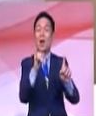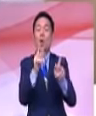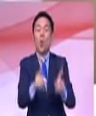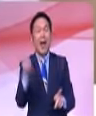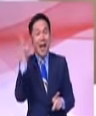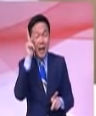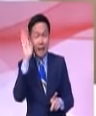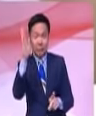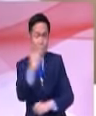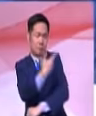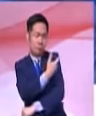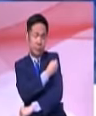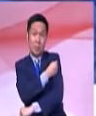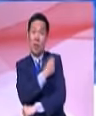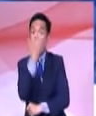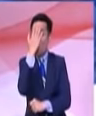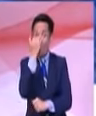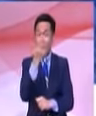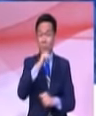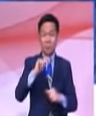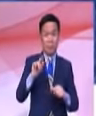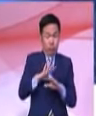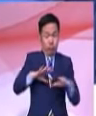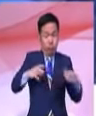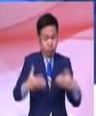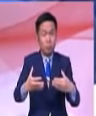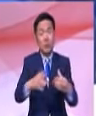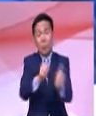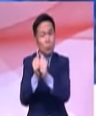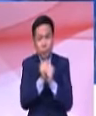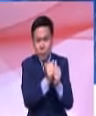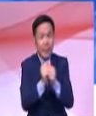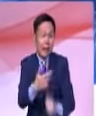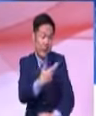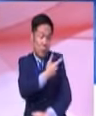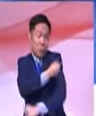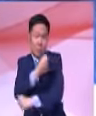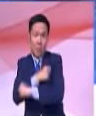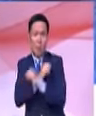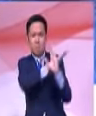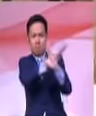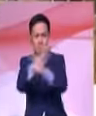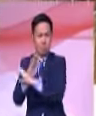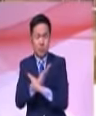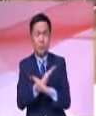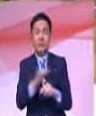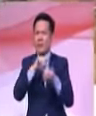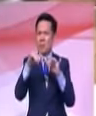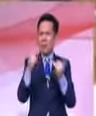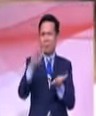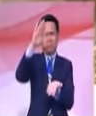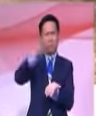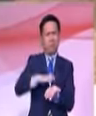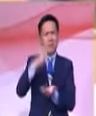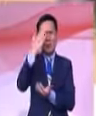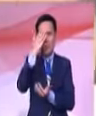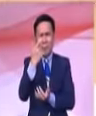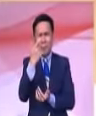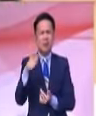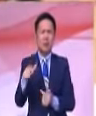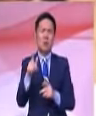untuk divaksin bagi membentuk imuniti kelompok. Namun, jumlahnya masih rendah. Antara faktor dikesan, ramai yang